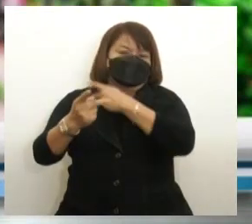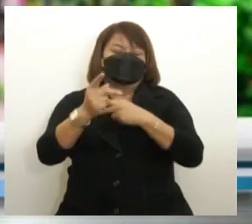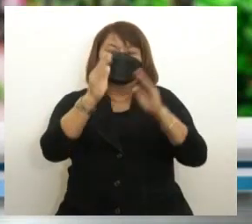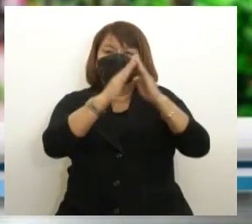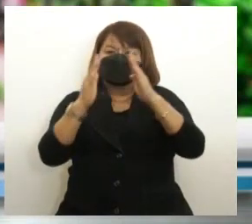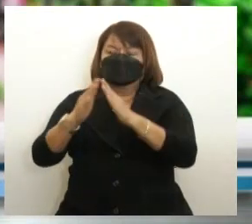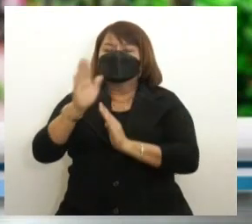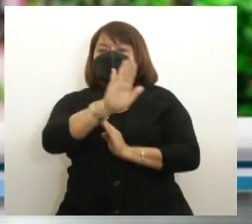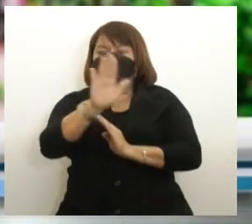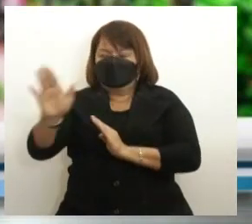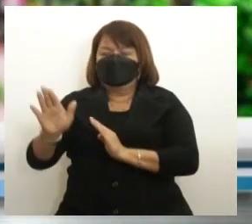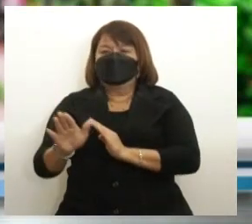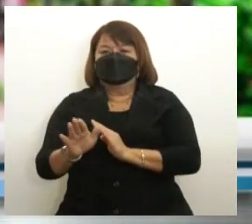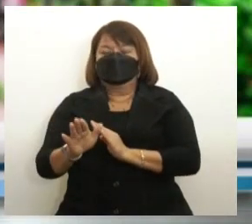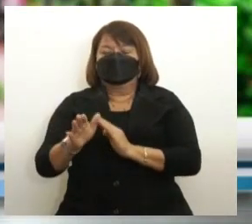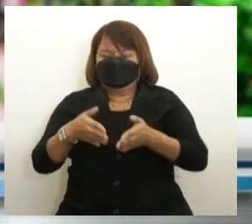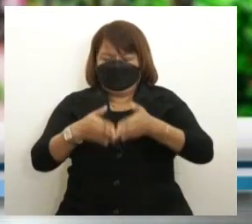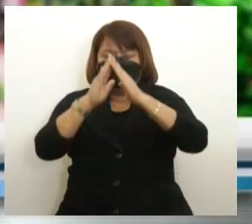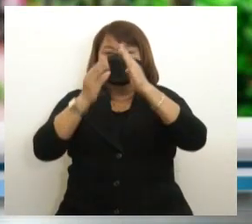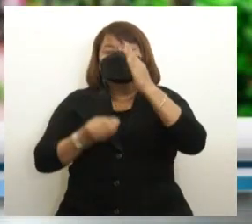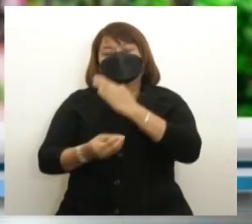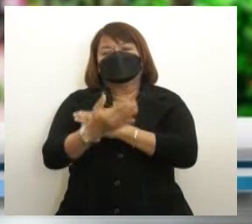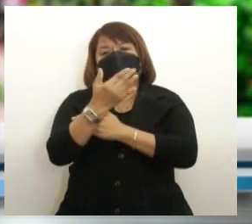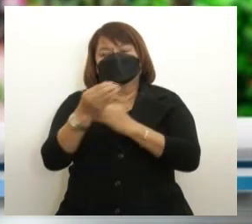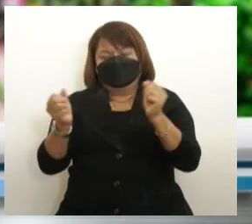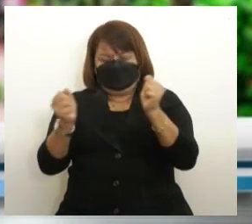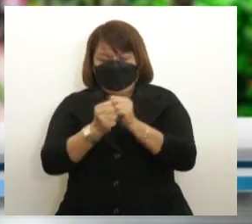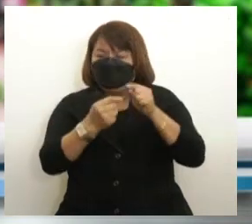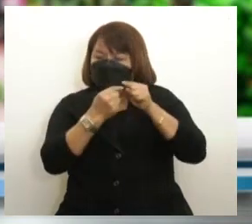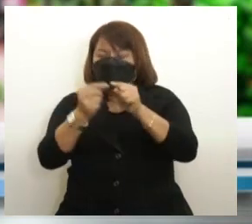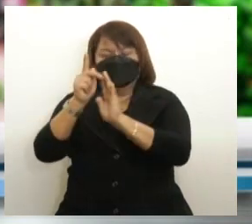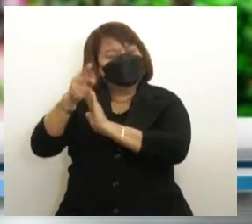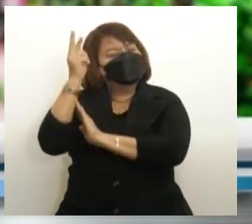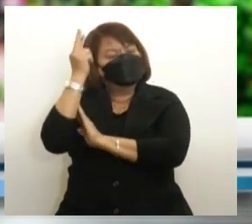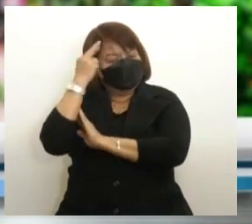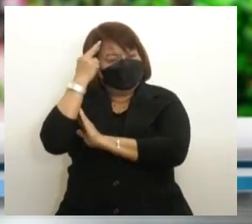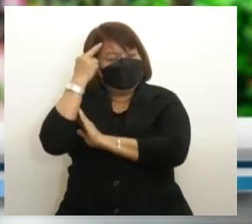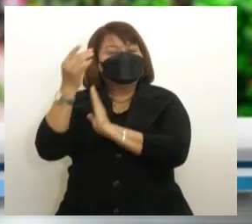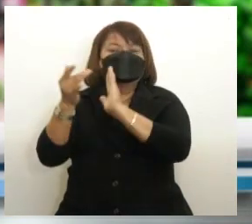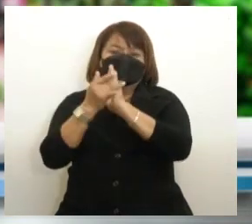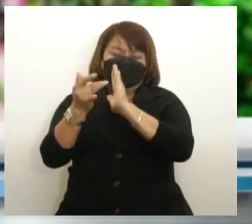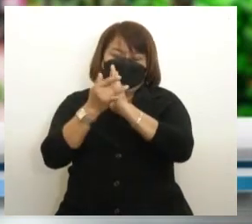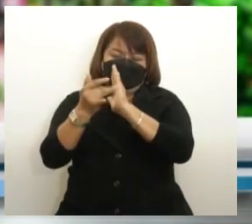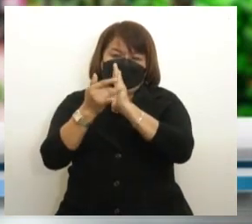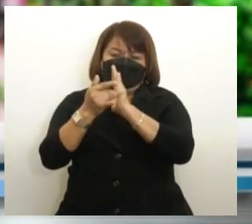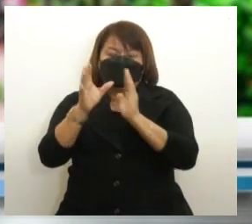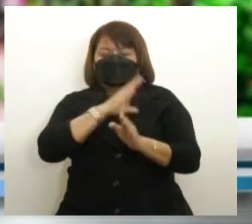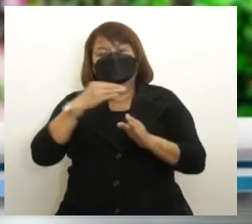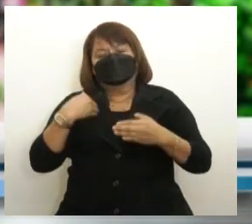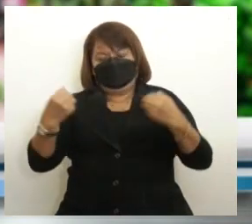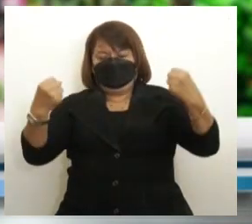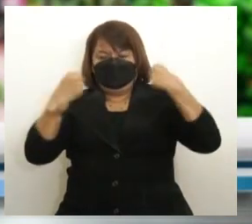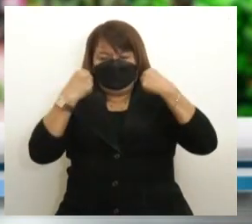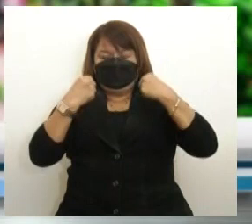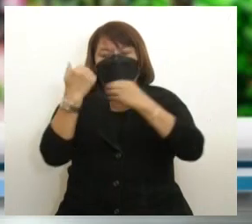ทยเป็นการสร้างโอกาสให้ต่อยอดความรู้และทักษะแล้วก็จะเกิดความเข้มแข็งของความเป็น